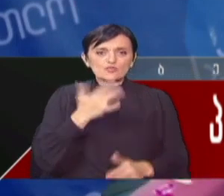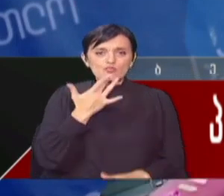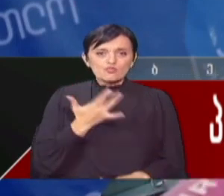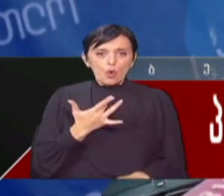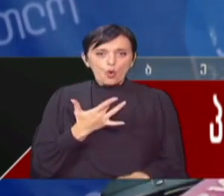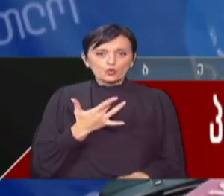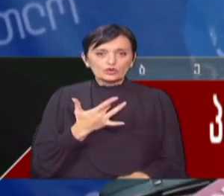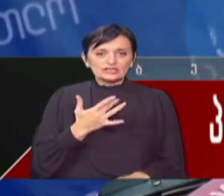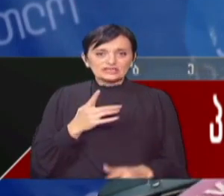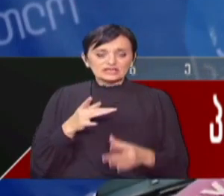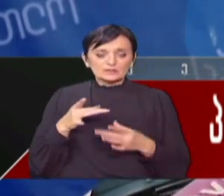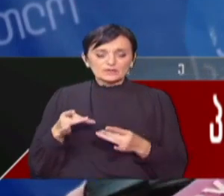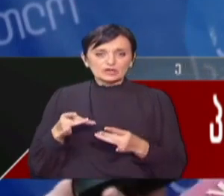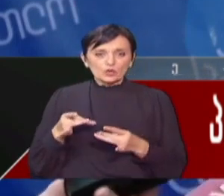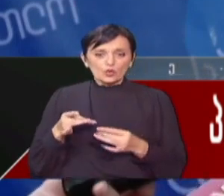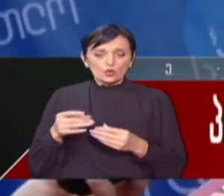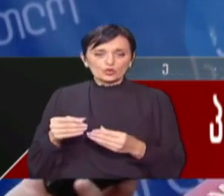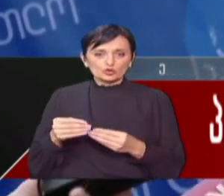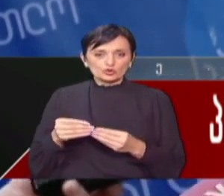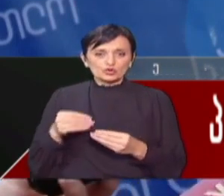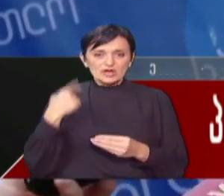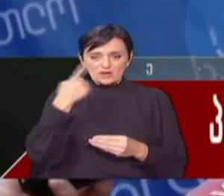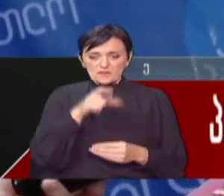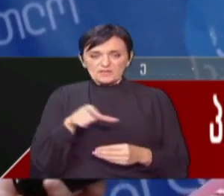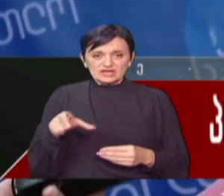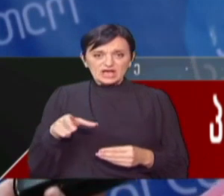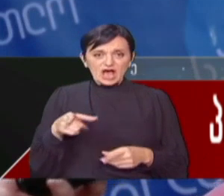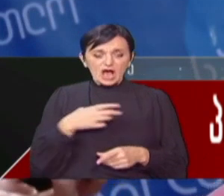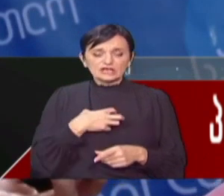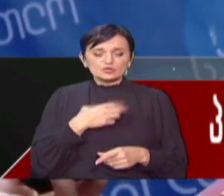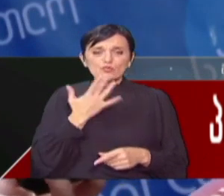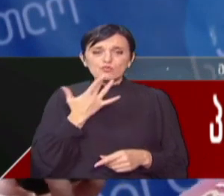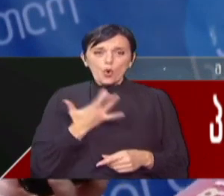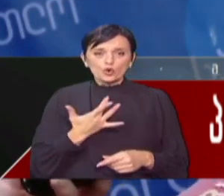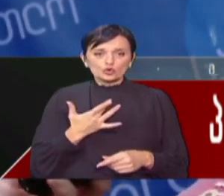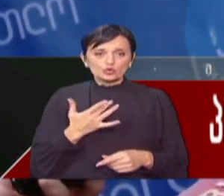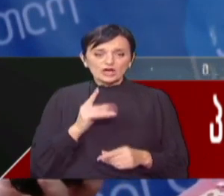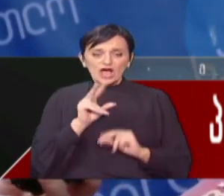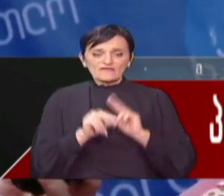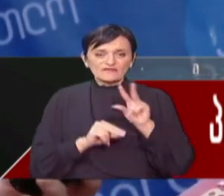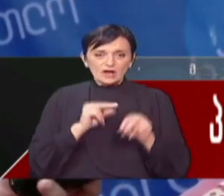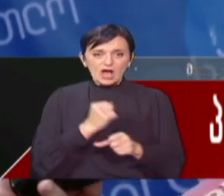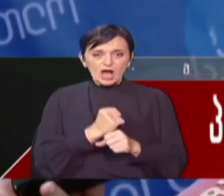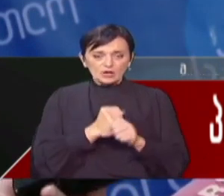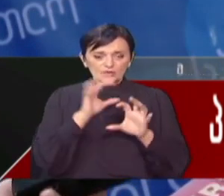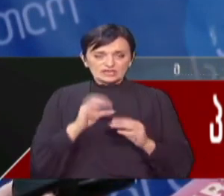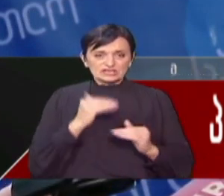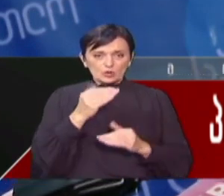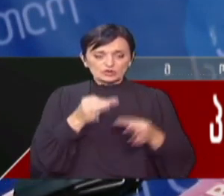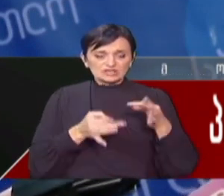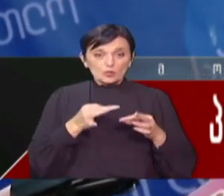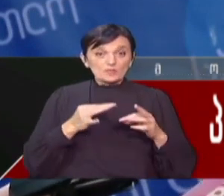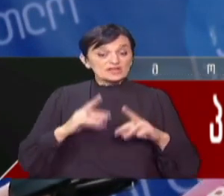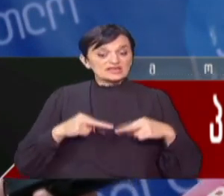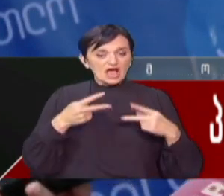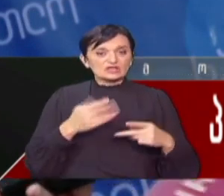პოლიტიკური მიკერძოების მქონე კონკრეტული პირები, რომელიც არსებითად პოლიტიკურ აქცენტებს აკეთებდნენ საკონსტიტუციო სასამართლოში ნაცვლად